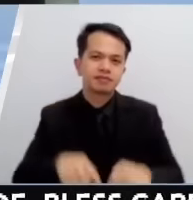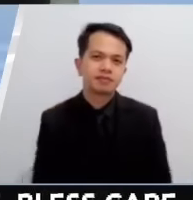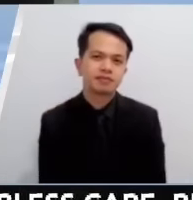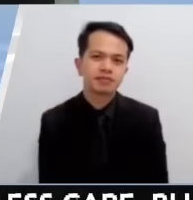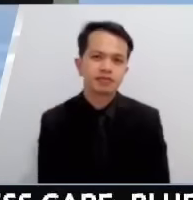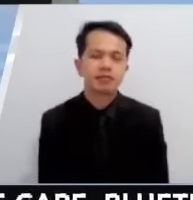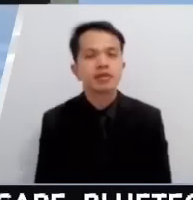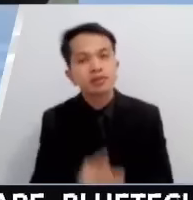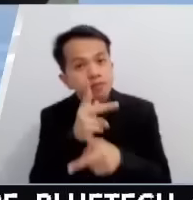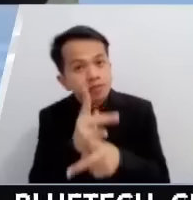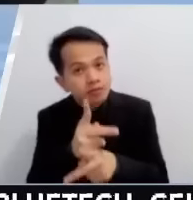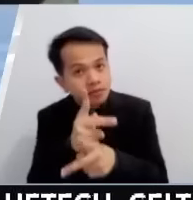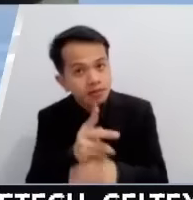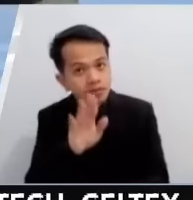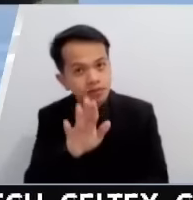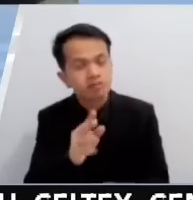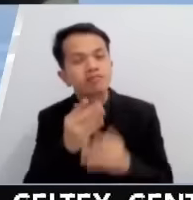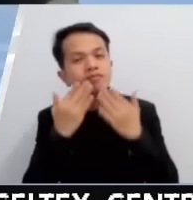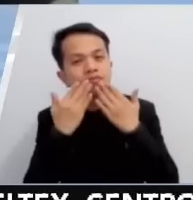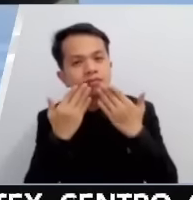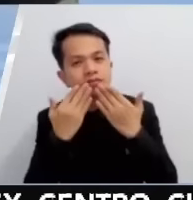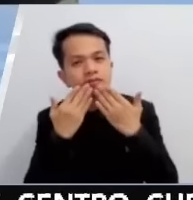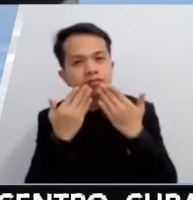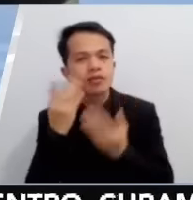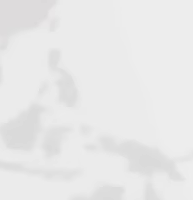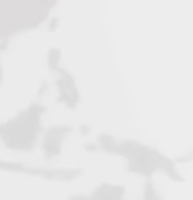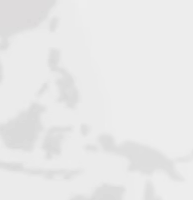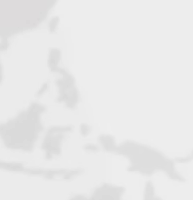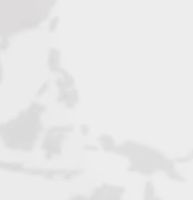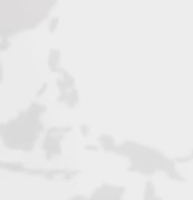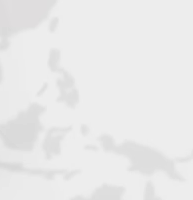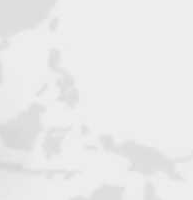Darlene at maraming salamat sa iyong update sa am